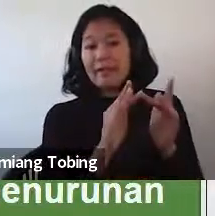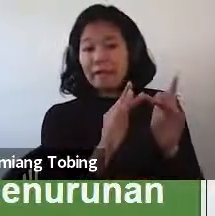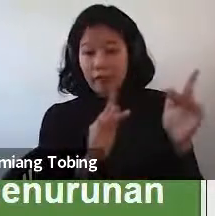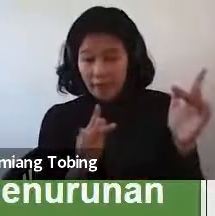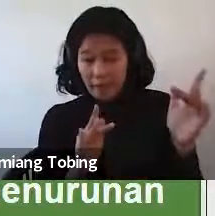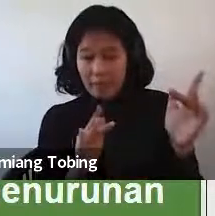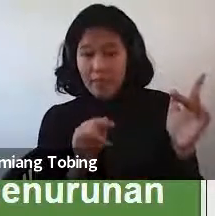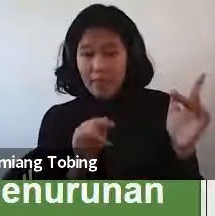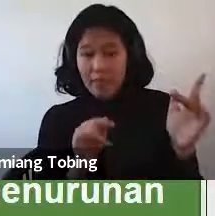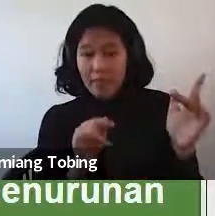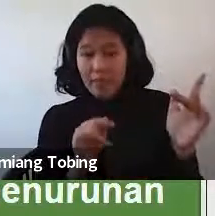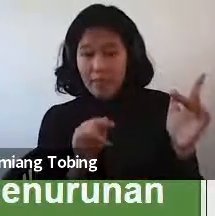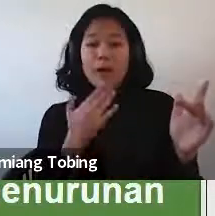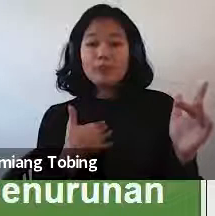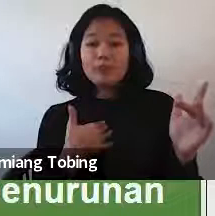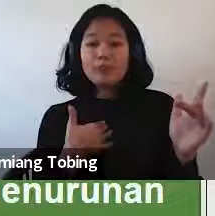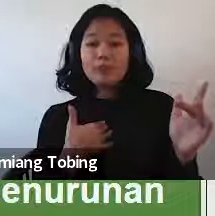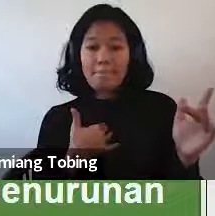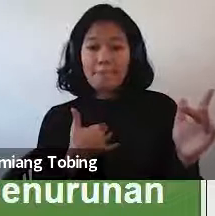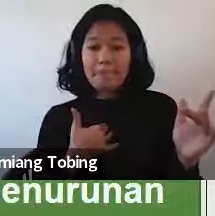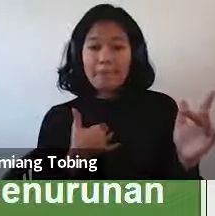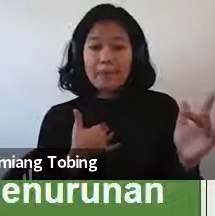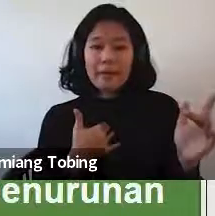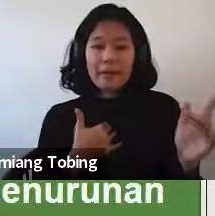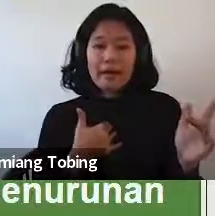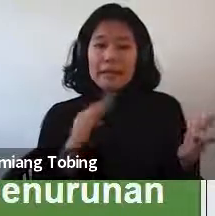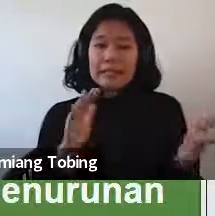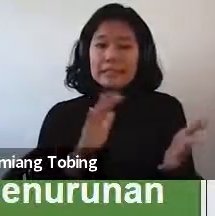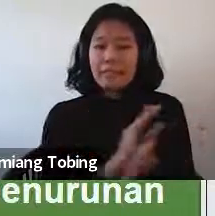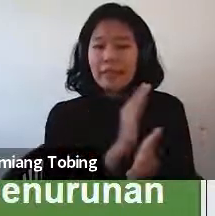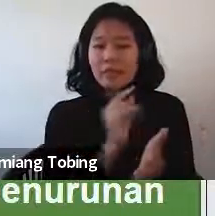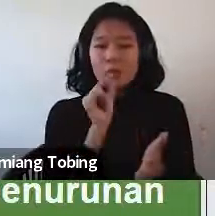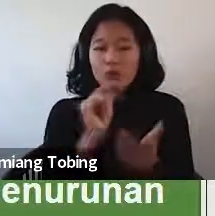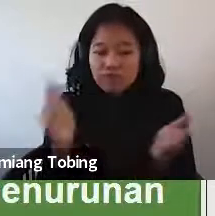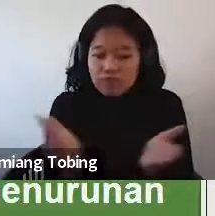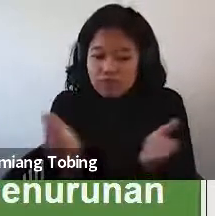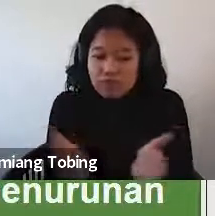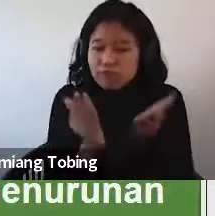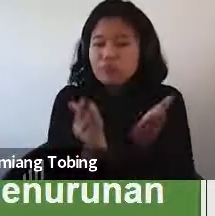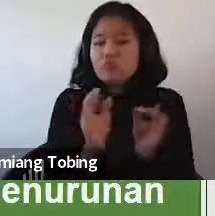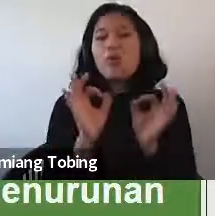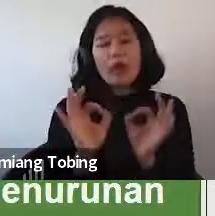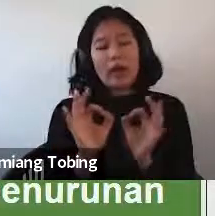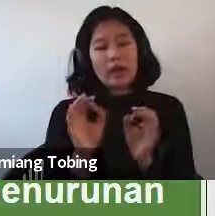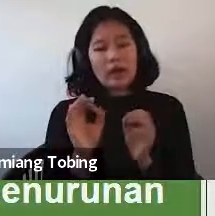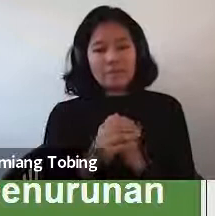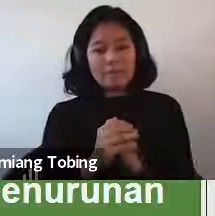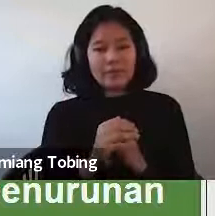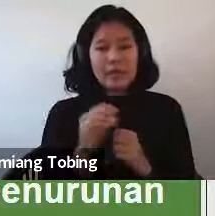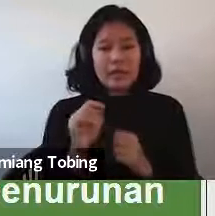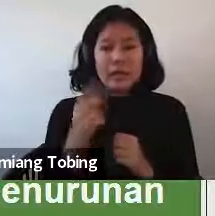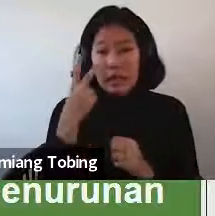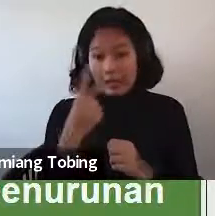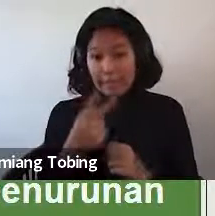informal punya potensi recovery yang baik. Jadi mulai kita lihat ya,